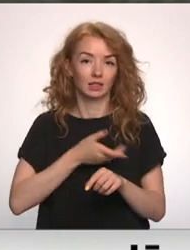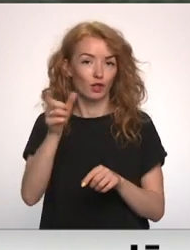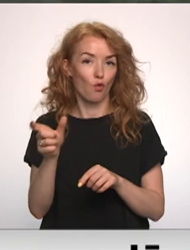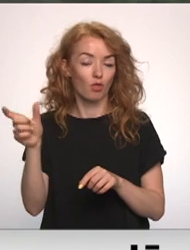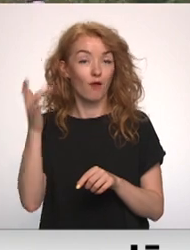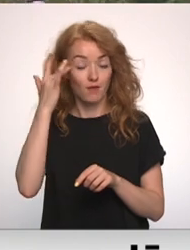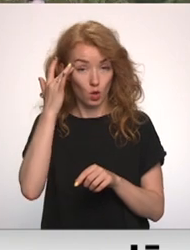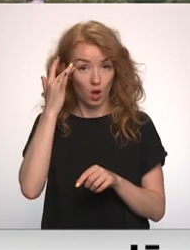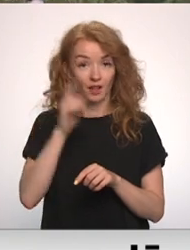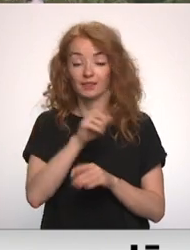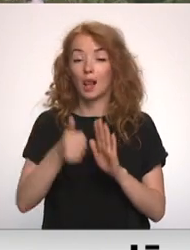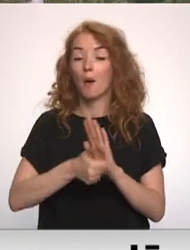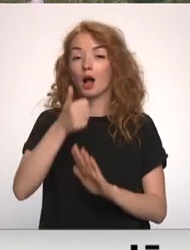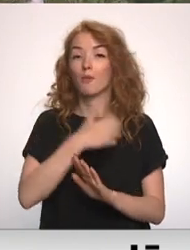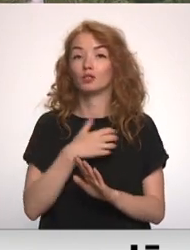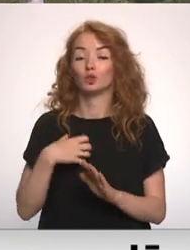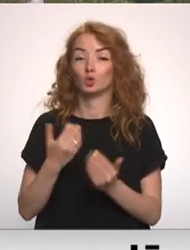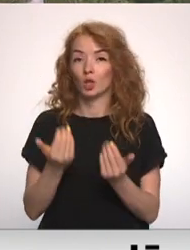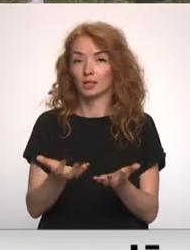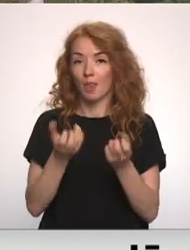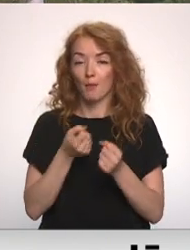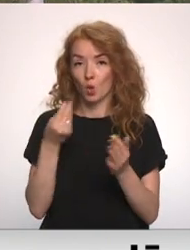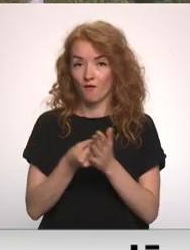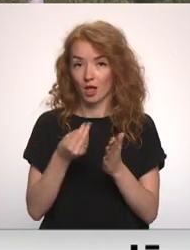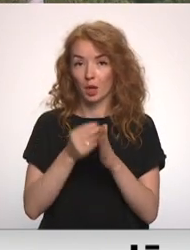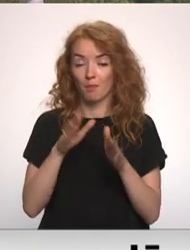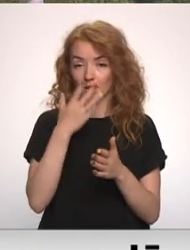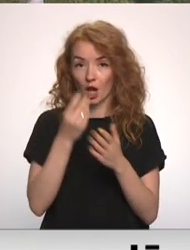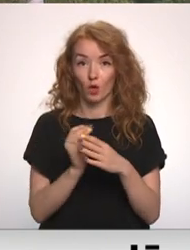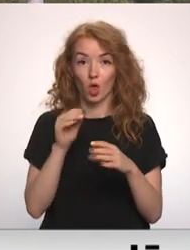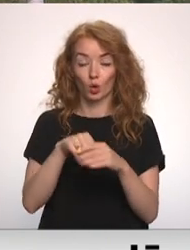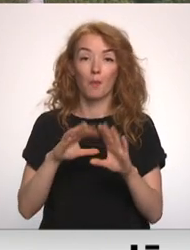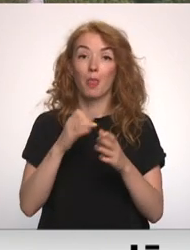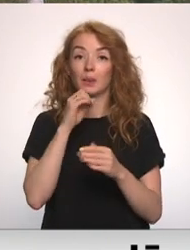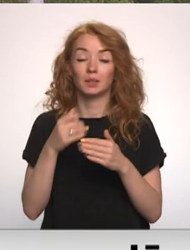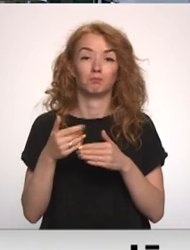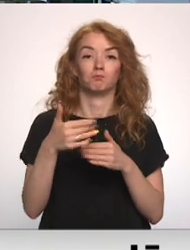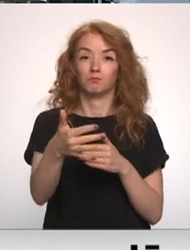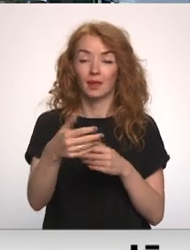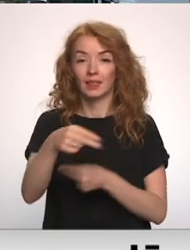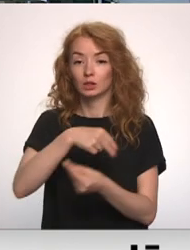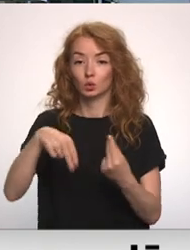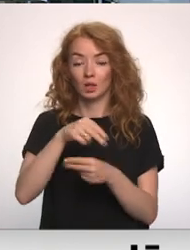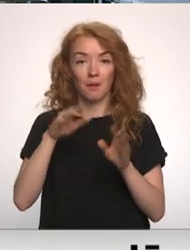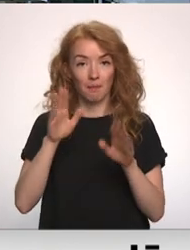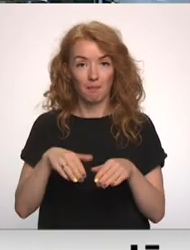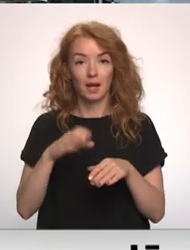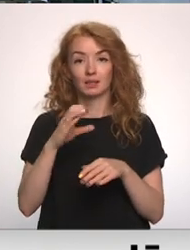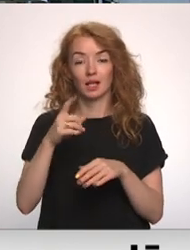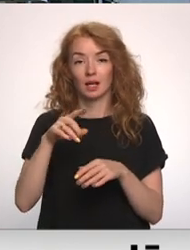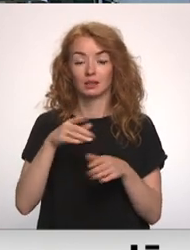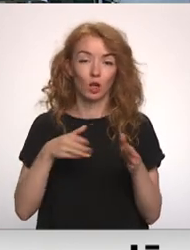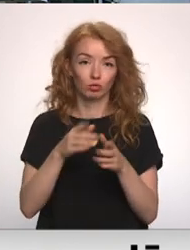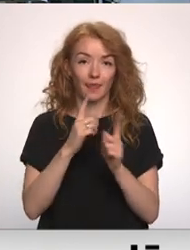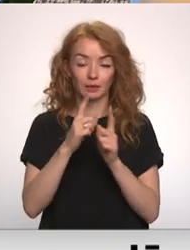viedoklis. Labākās pašvaldības šodien saņēma arī novērtējumu par savu ieguldījumu, bet pēc tam turpinājās diskusijas par ceļu satiksmes drošību un kā